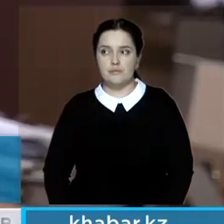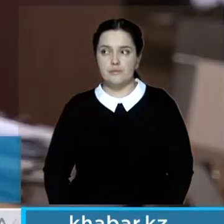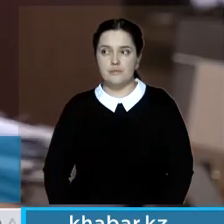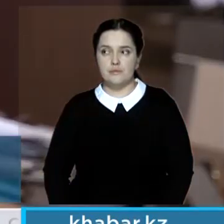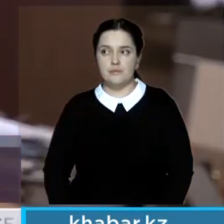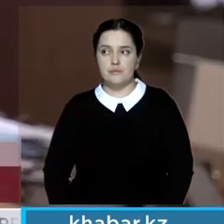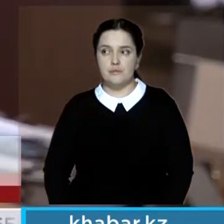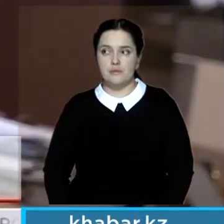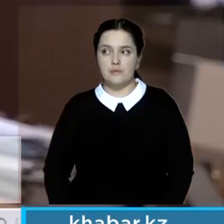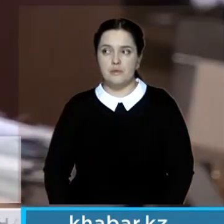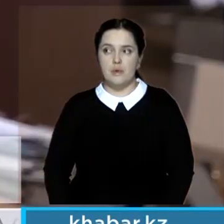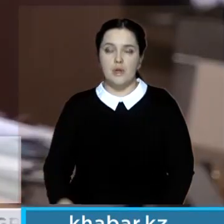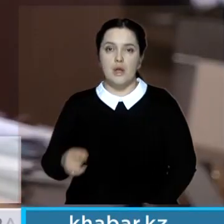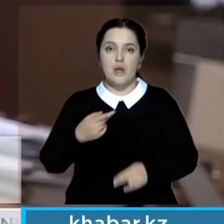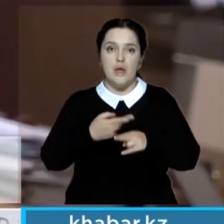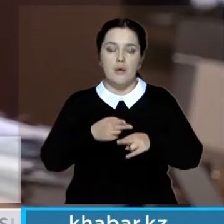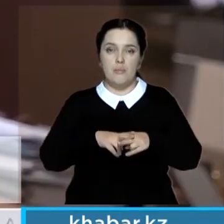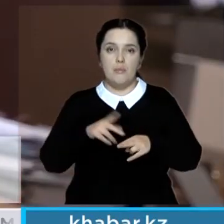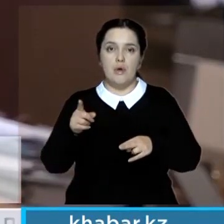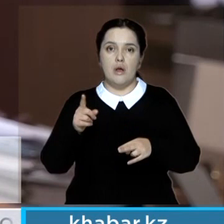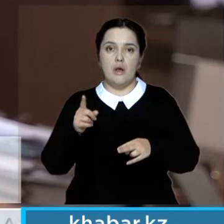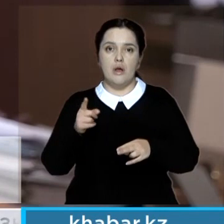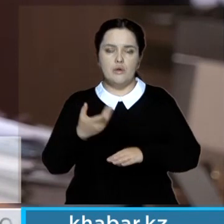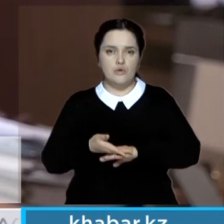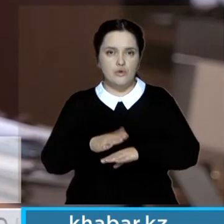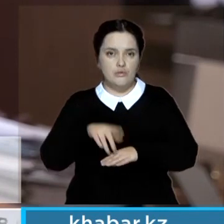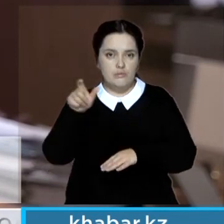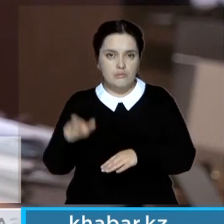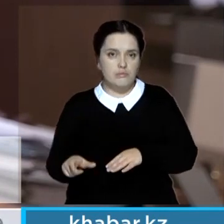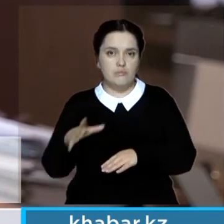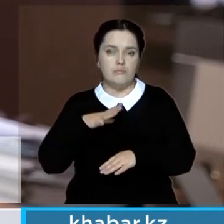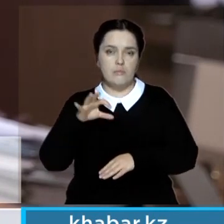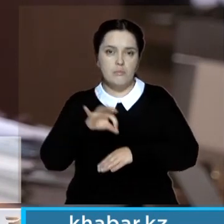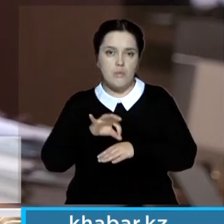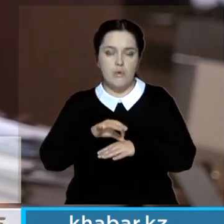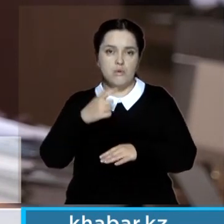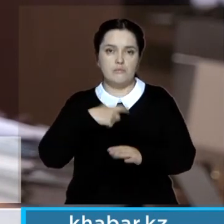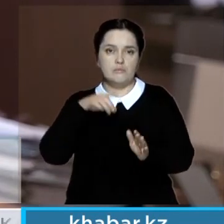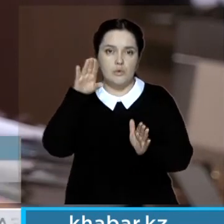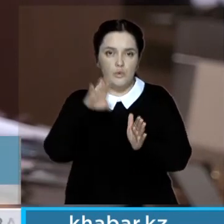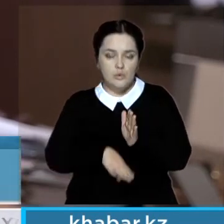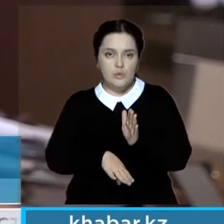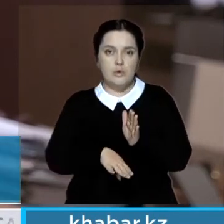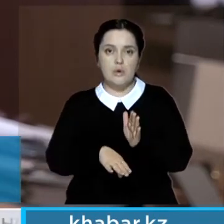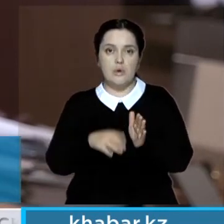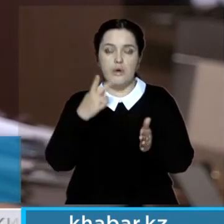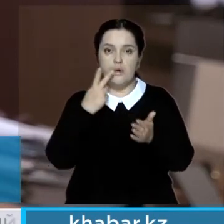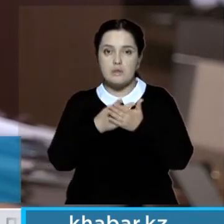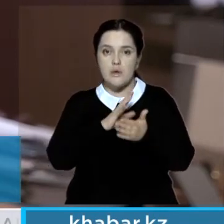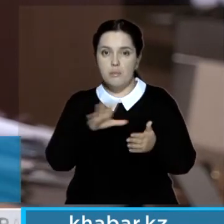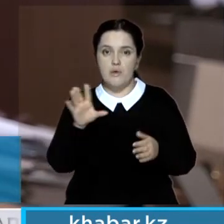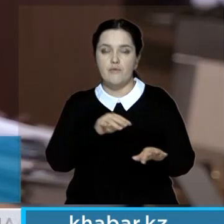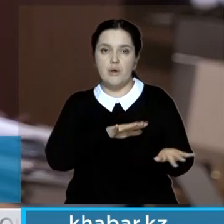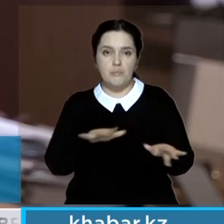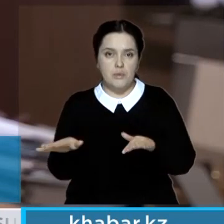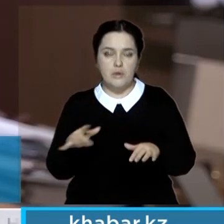Пациент 48-го года рождения, находящийся в реанимации, в тяжелом состоянии на фоне обострения сопутствующих заболеваний и, несмотря на все принятые врачами